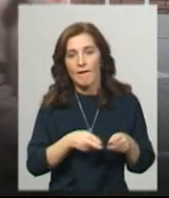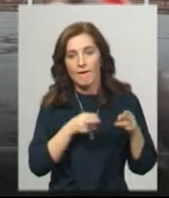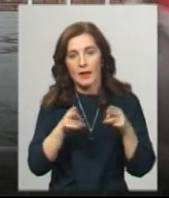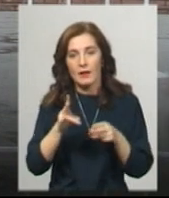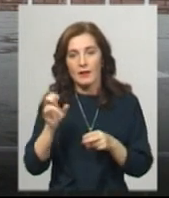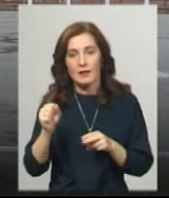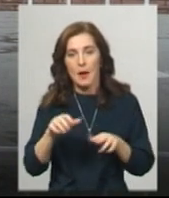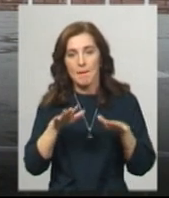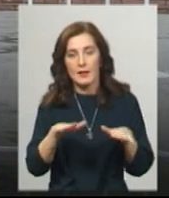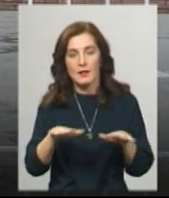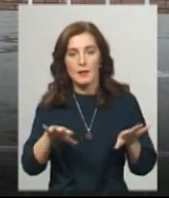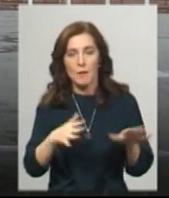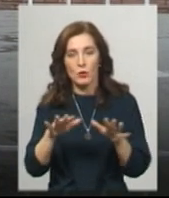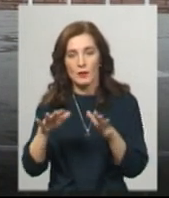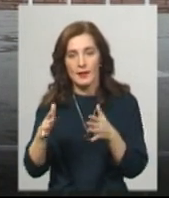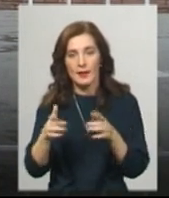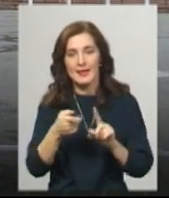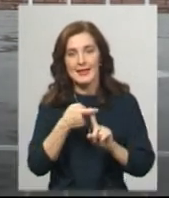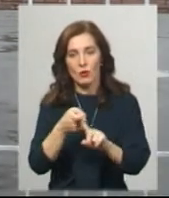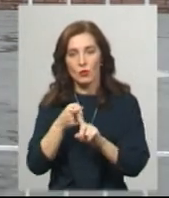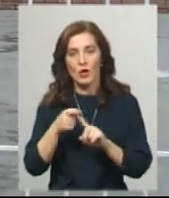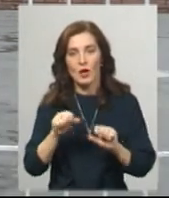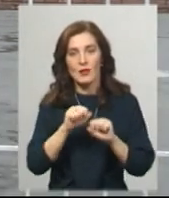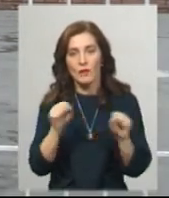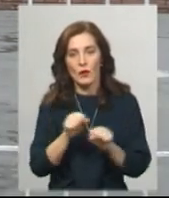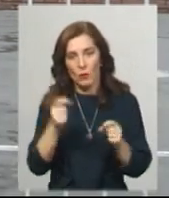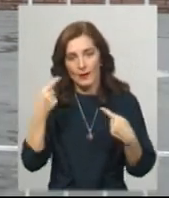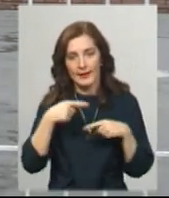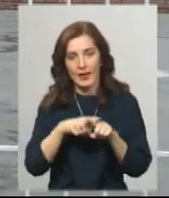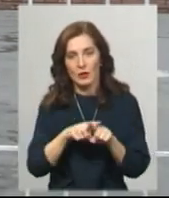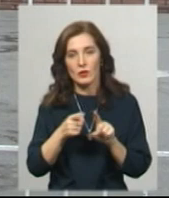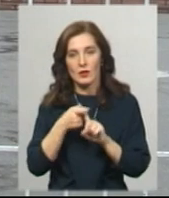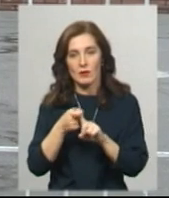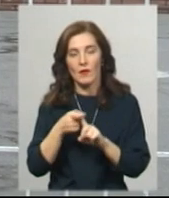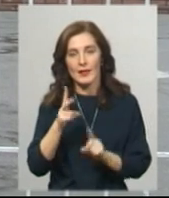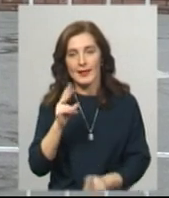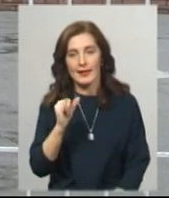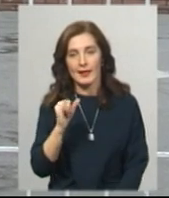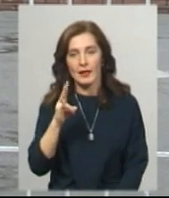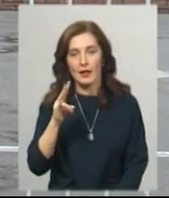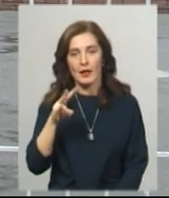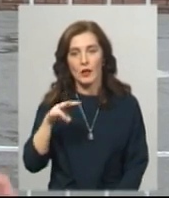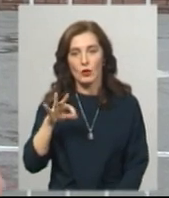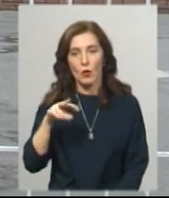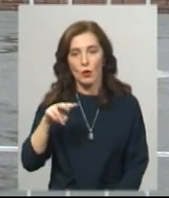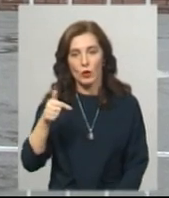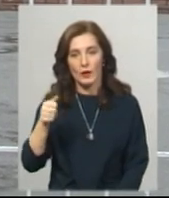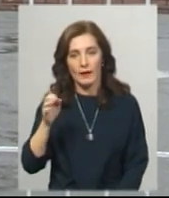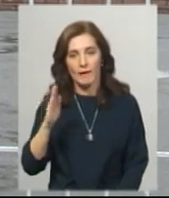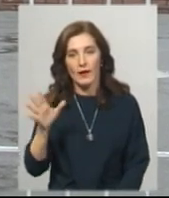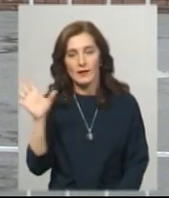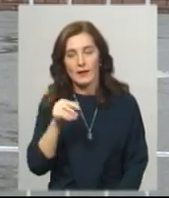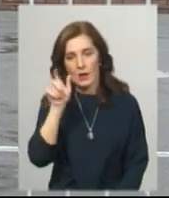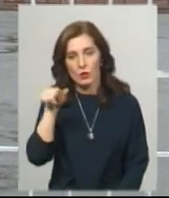місце події, залучались вибухотехніки з застосуванням кінологів. Всі особи